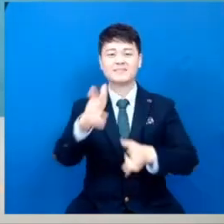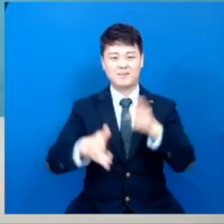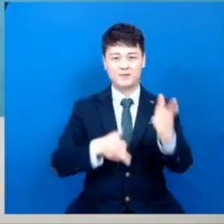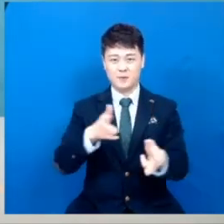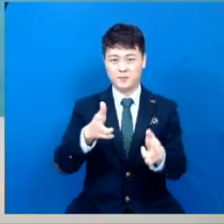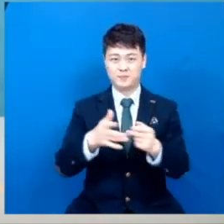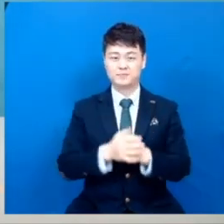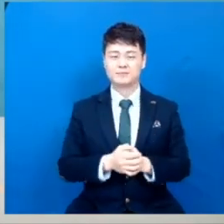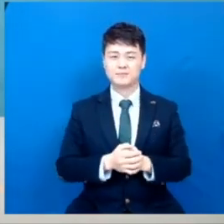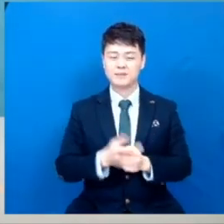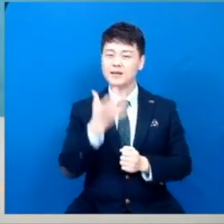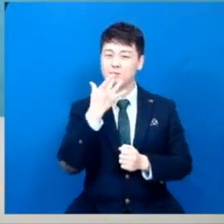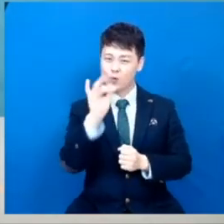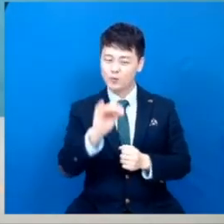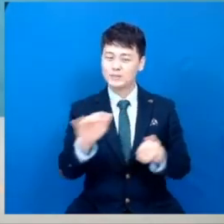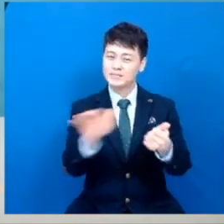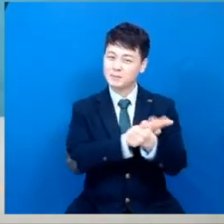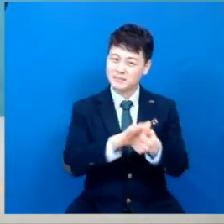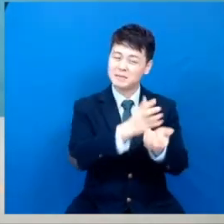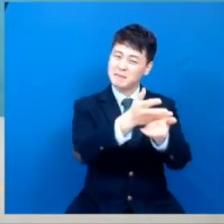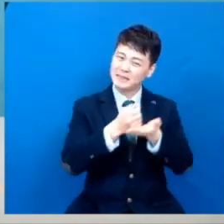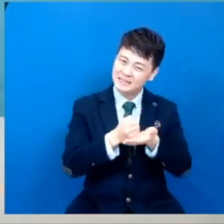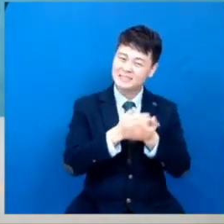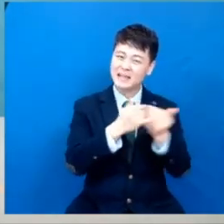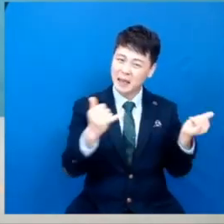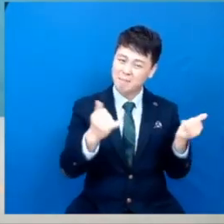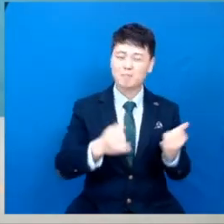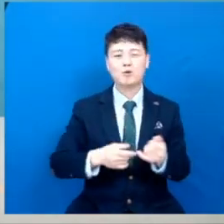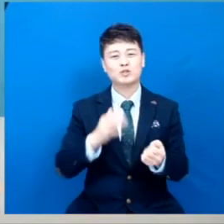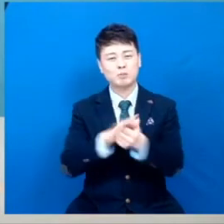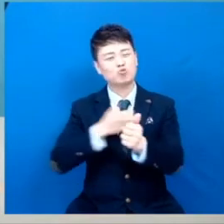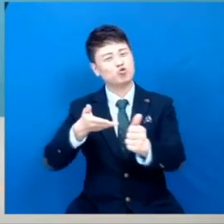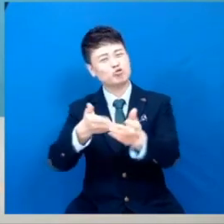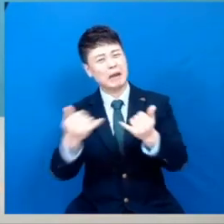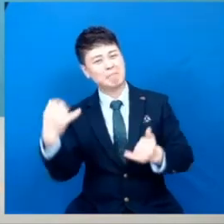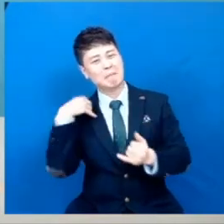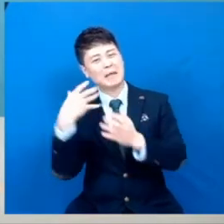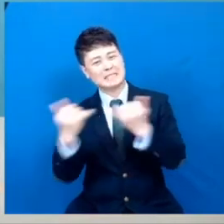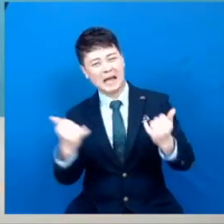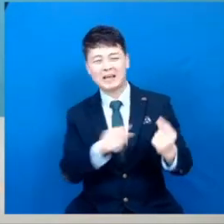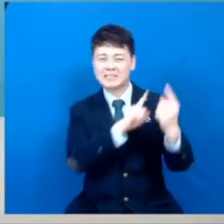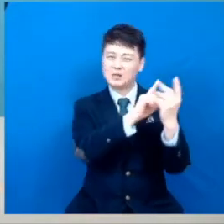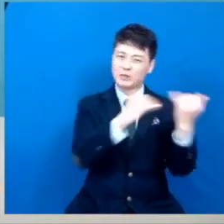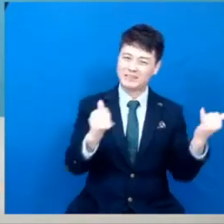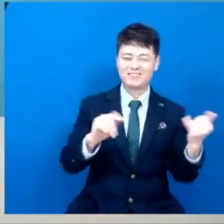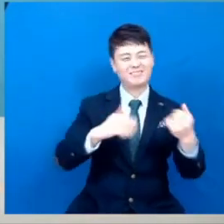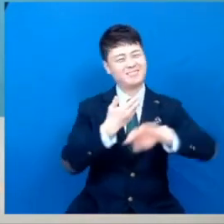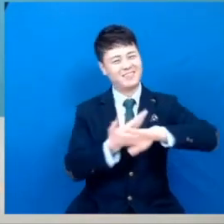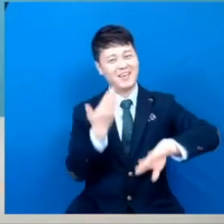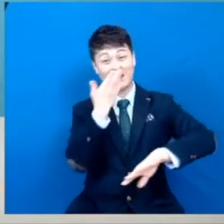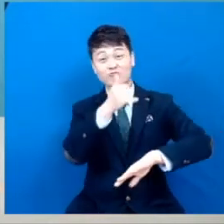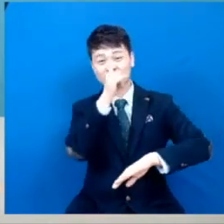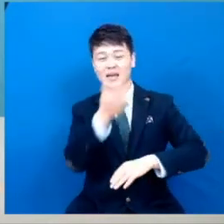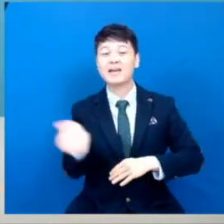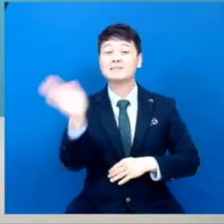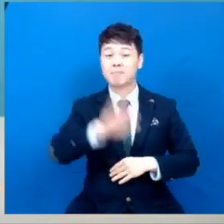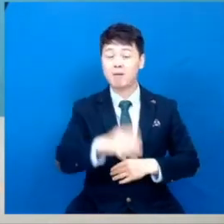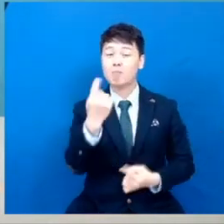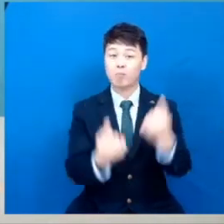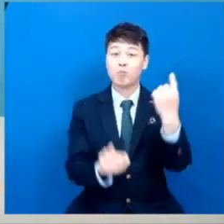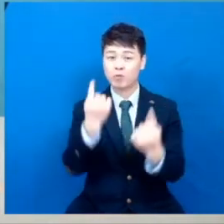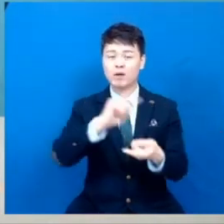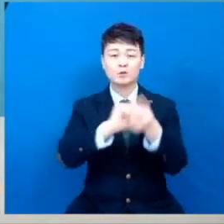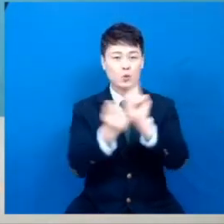비로 이 용인과 서비스 담당자로 그 역할은 다를 수 있으나 기관과 가정의 서로에